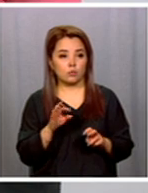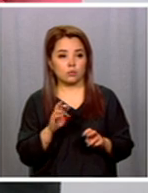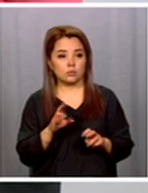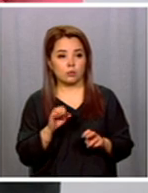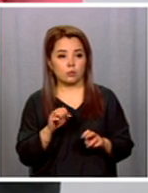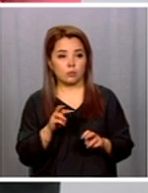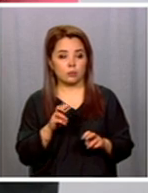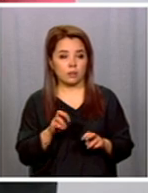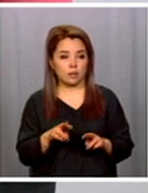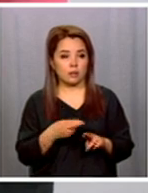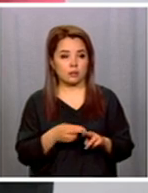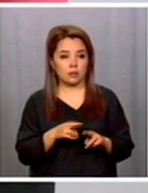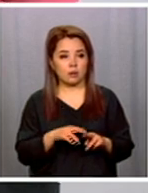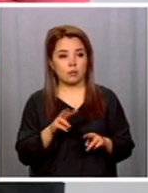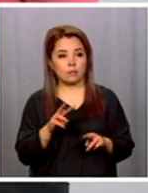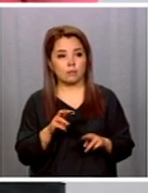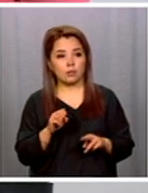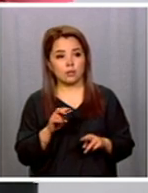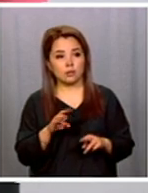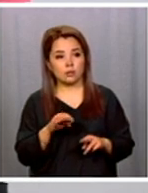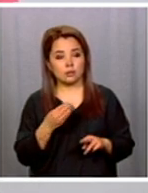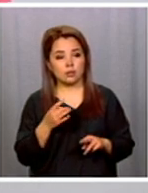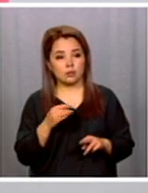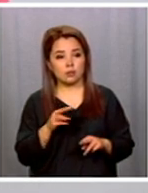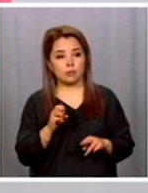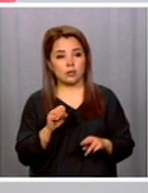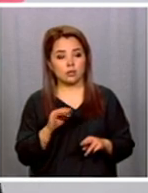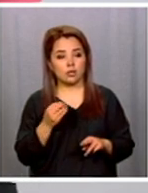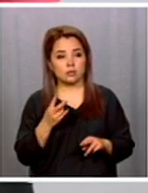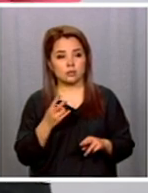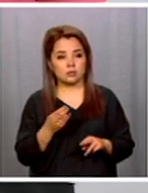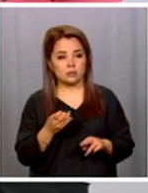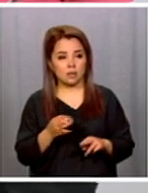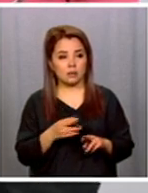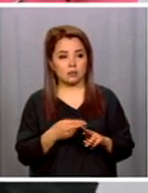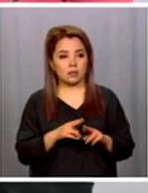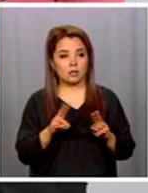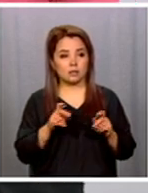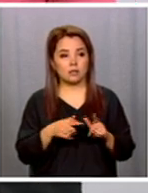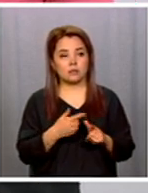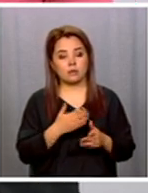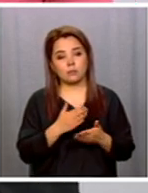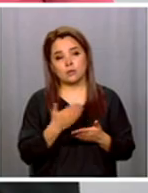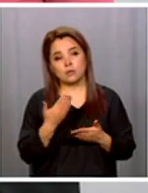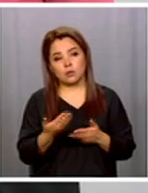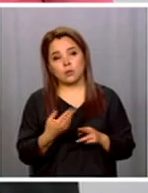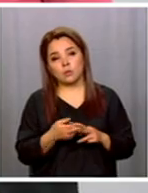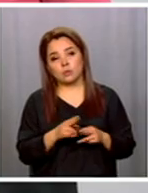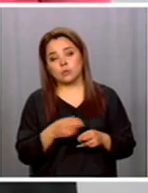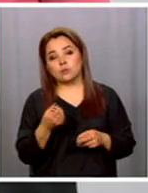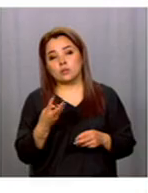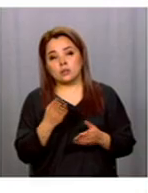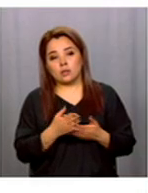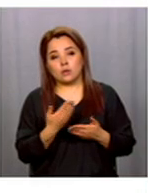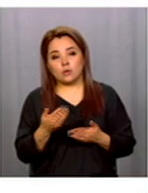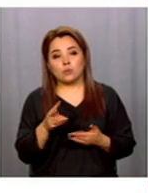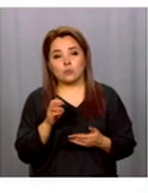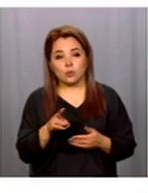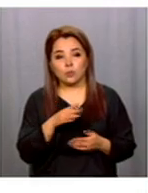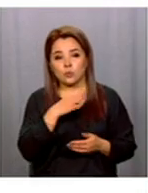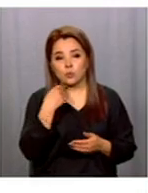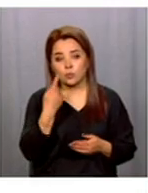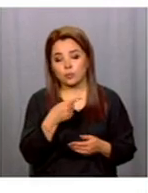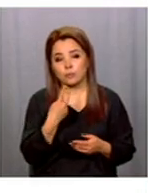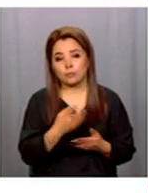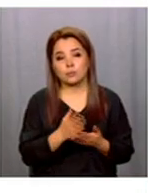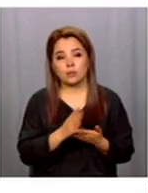букспаумия және антацерас маршанция деген мүктерді көріп отырсыздар. Дегенмен, балалар, қаншалықты мүктердің көп түрлі